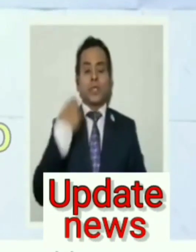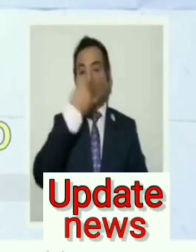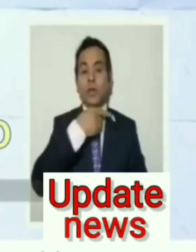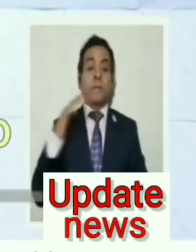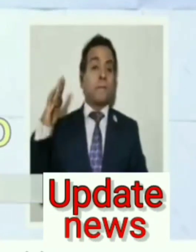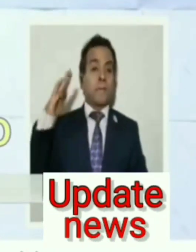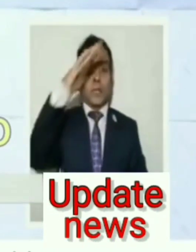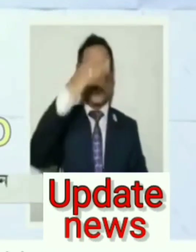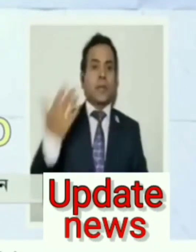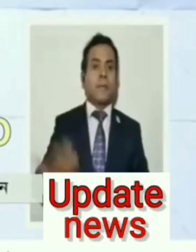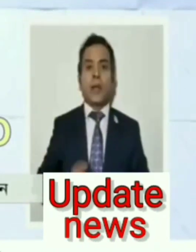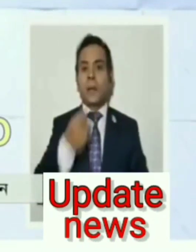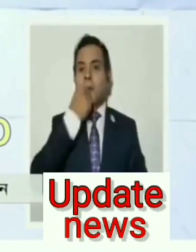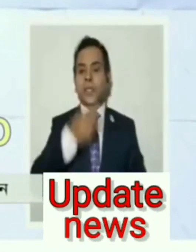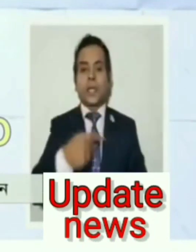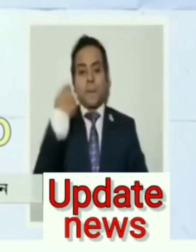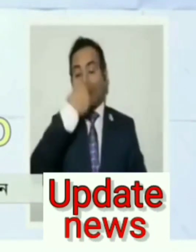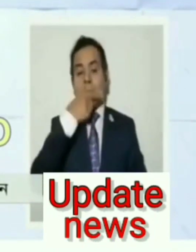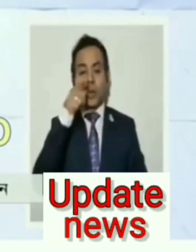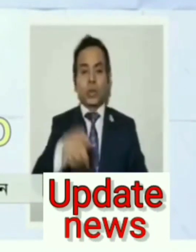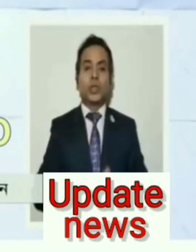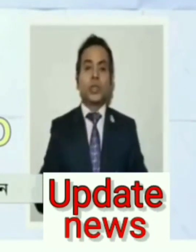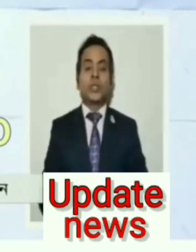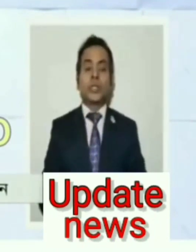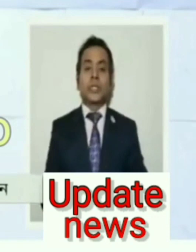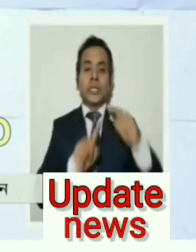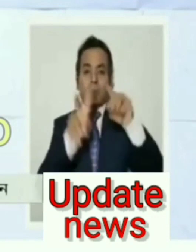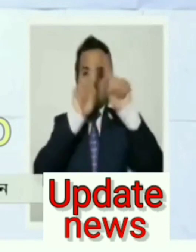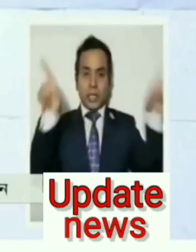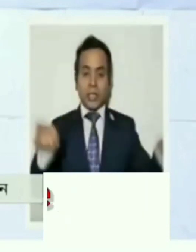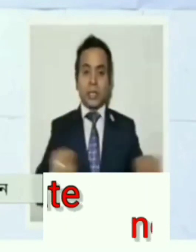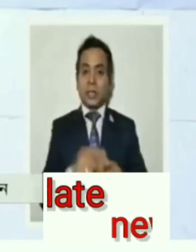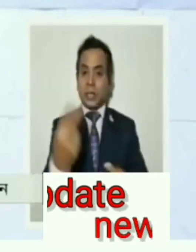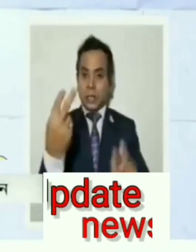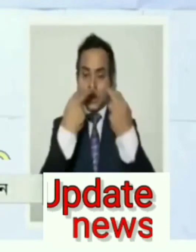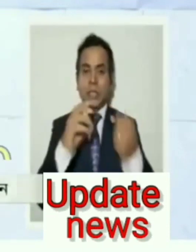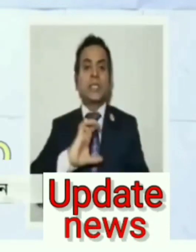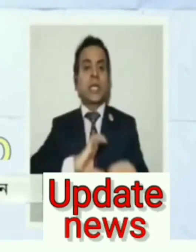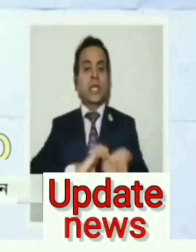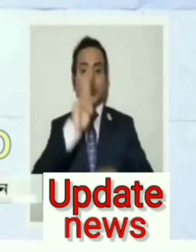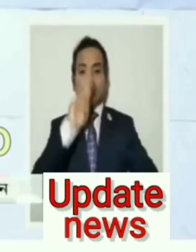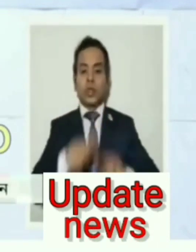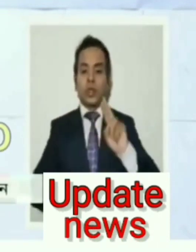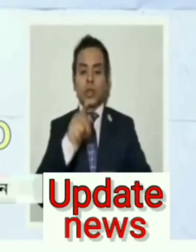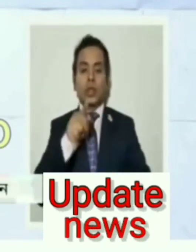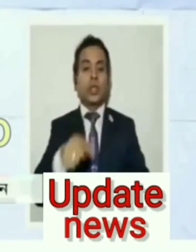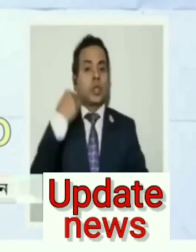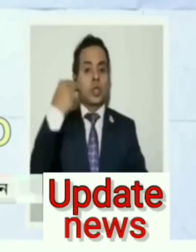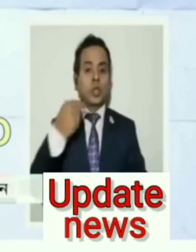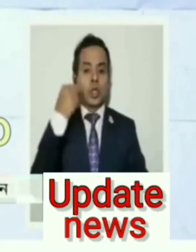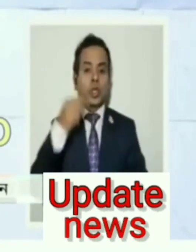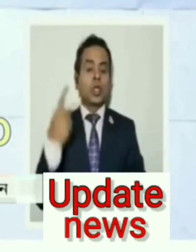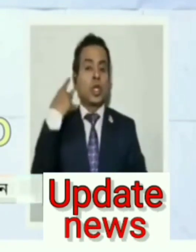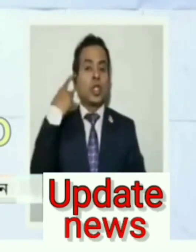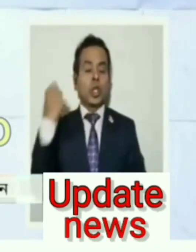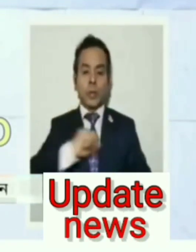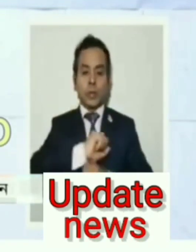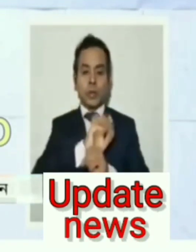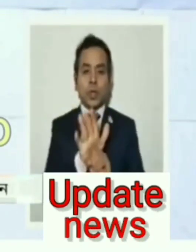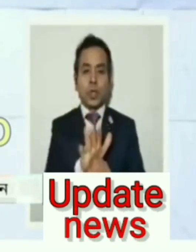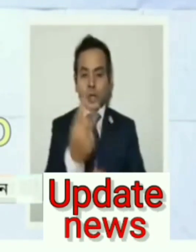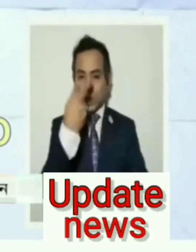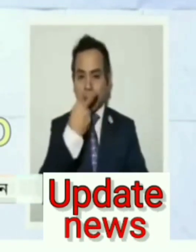প্রিয় সাংবাদিক ভাই ও বোনেরা, সম্মানিত দর্শক শ্রোতাবৃন্দ, প্রিয় দেশবাসী এবং প্রবাসী